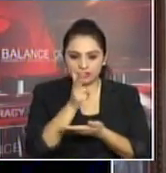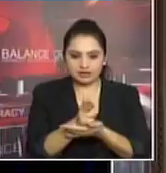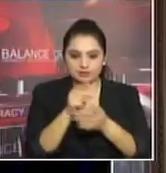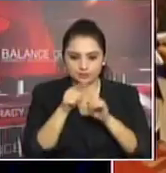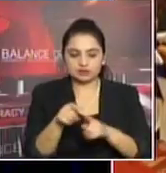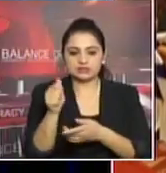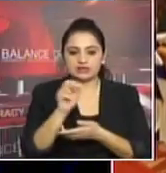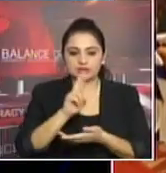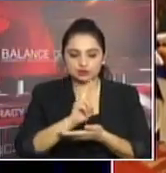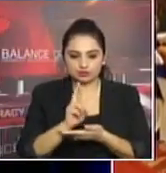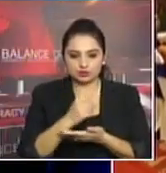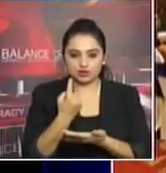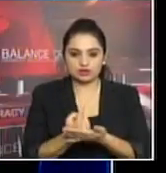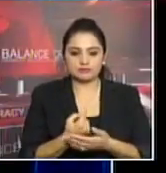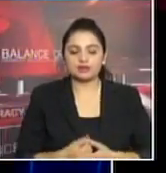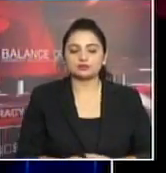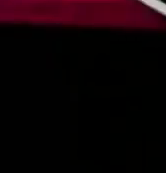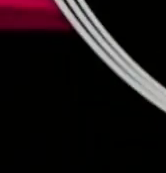रिपोर्टर निम्लेखी शेर्पा,